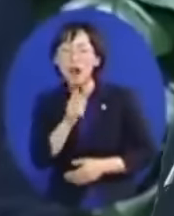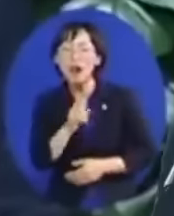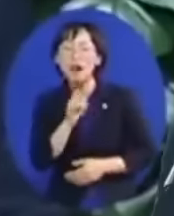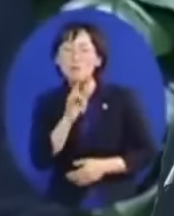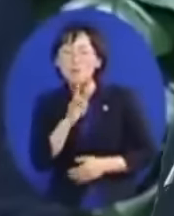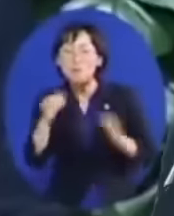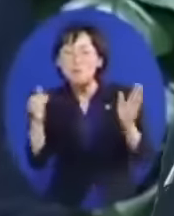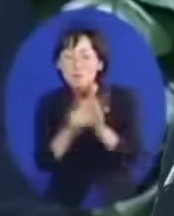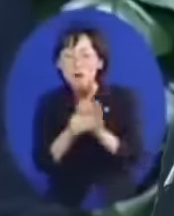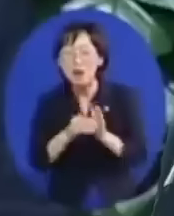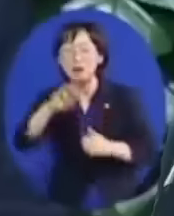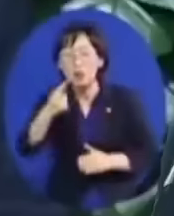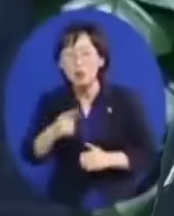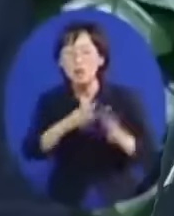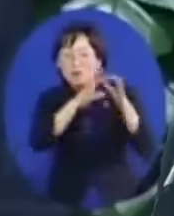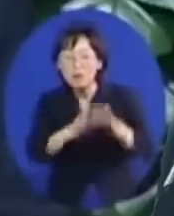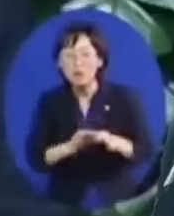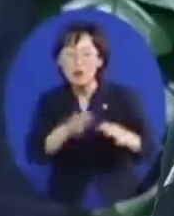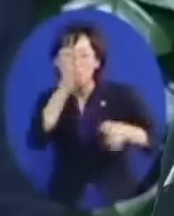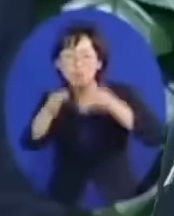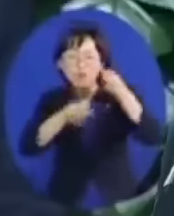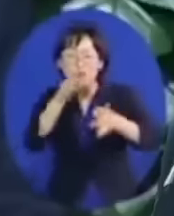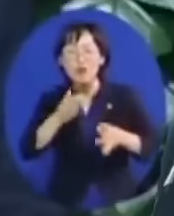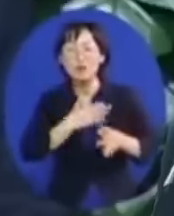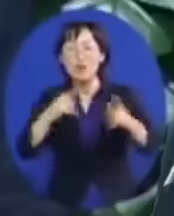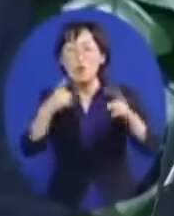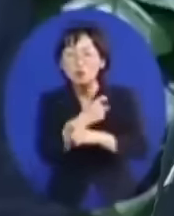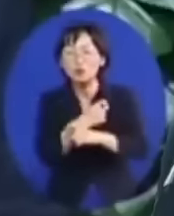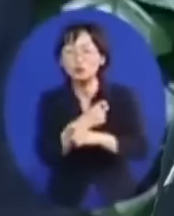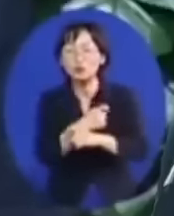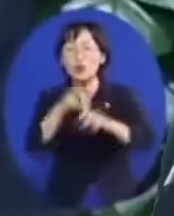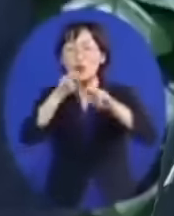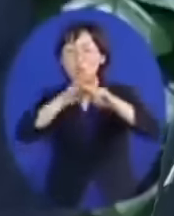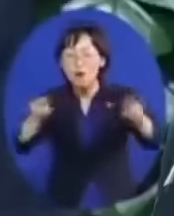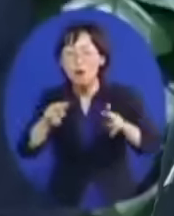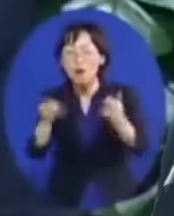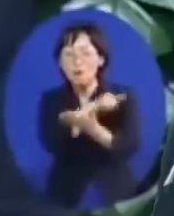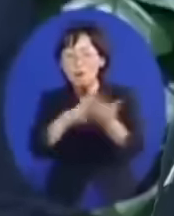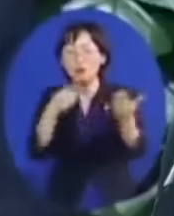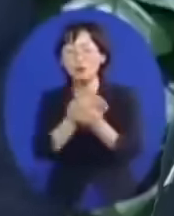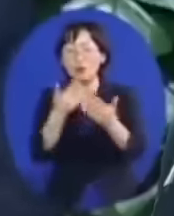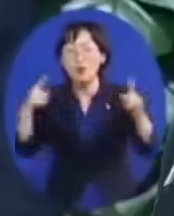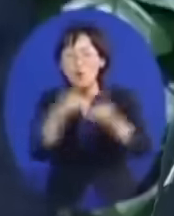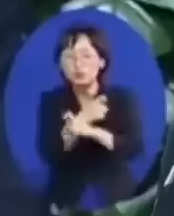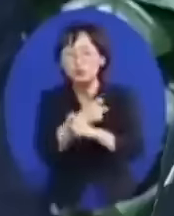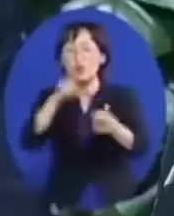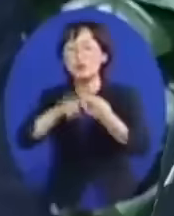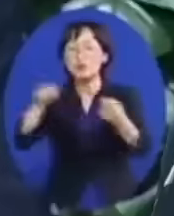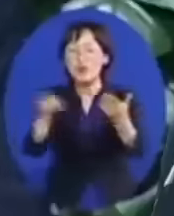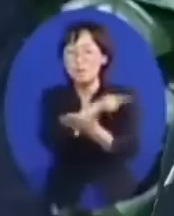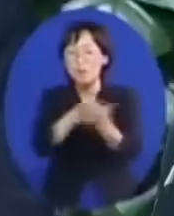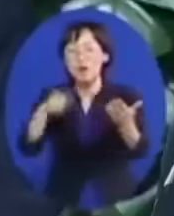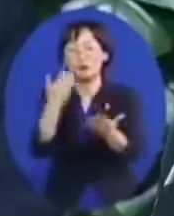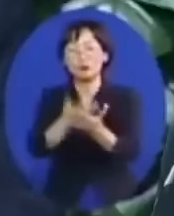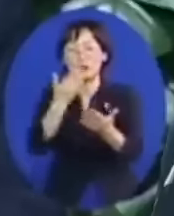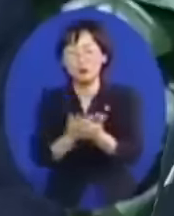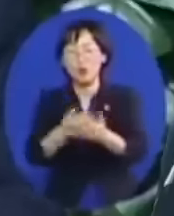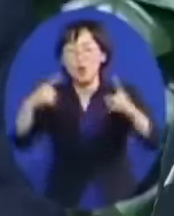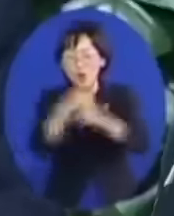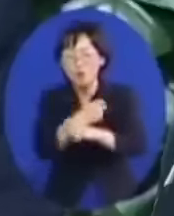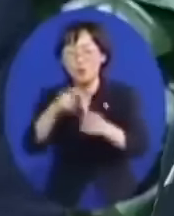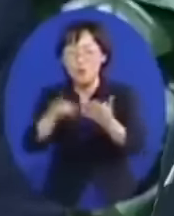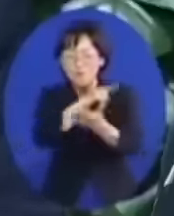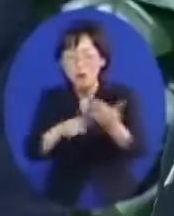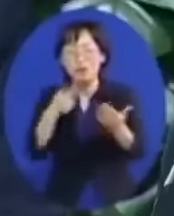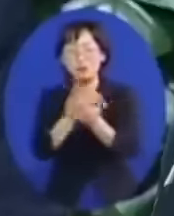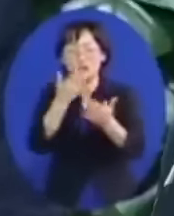소리를 부르짖어도 계속 부르짖는 것입니다. 내 원수에 대한 원한을 갚아주소서. 내 원수에 대한 원한을 갚아주소서. 내 원수에 대한